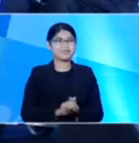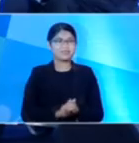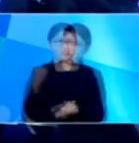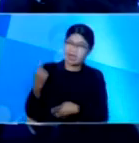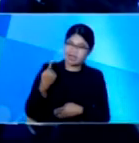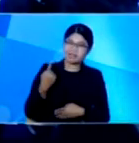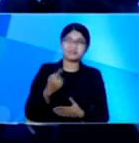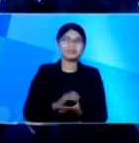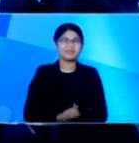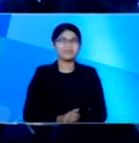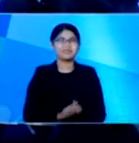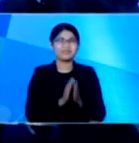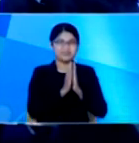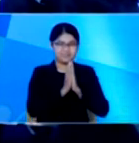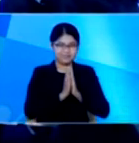อด